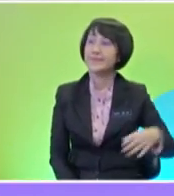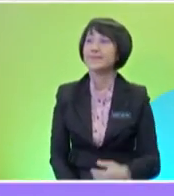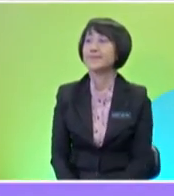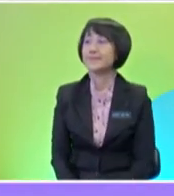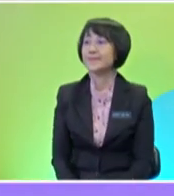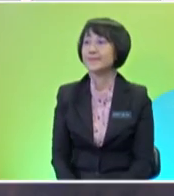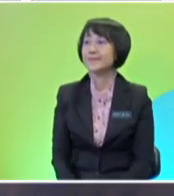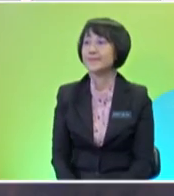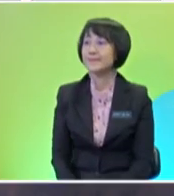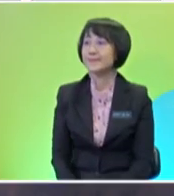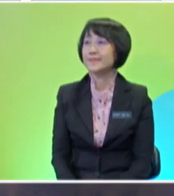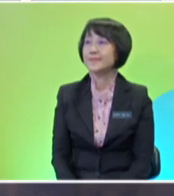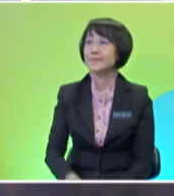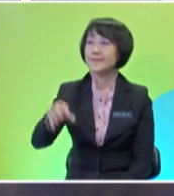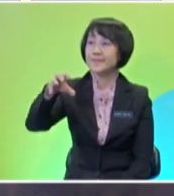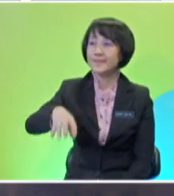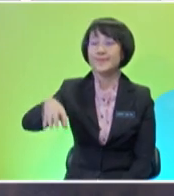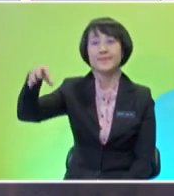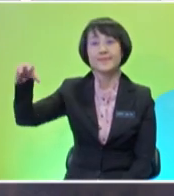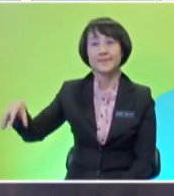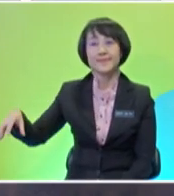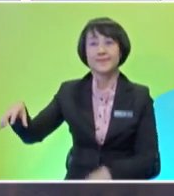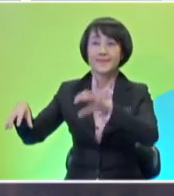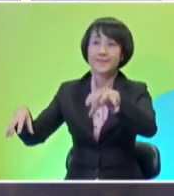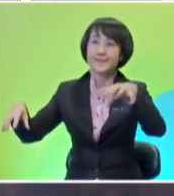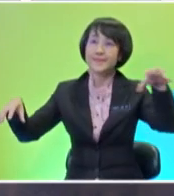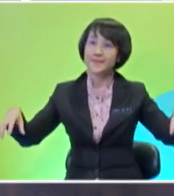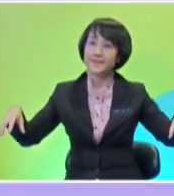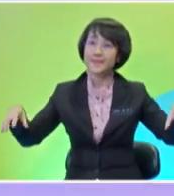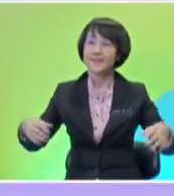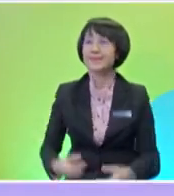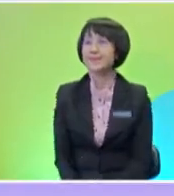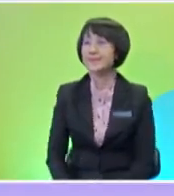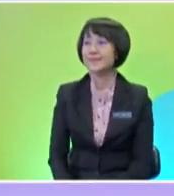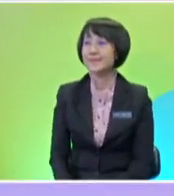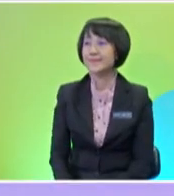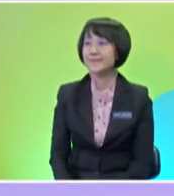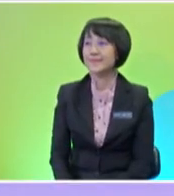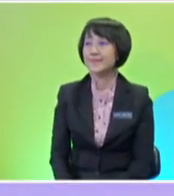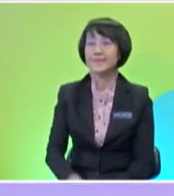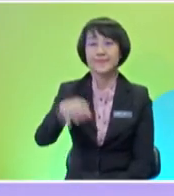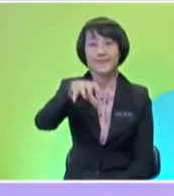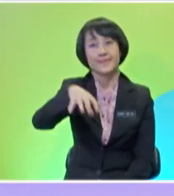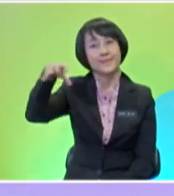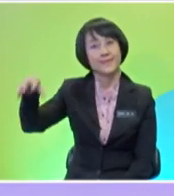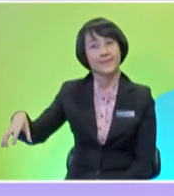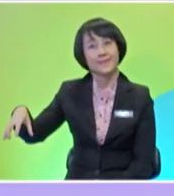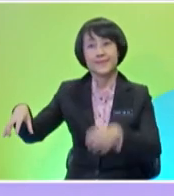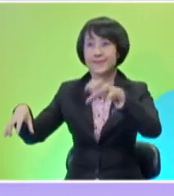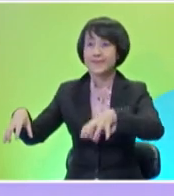Oke 3 klik saya ambil 3 oke lagi satu empat